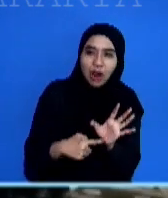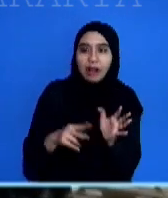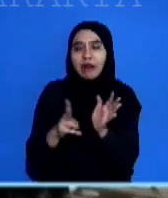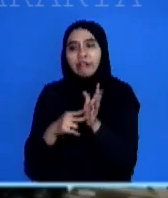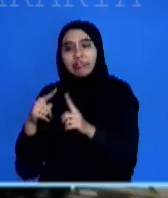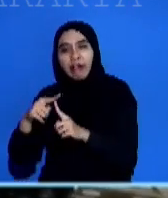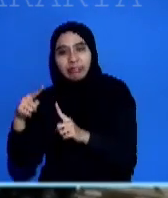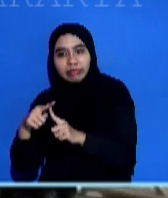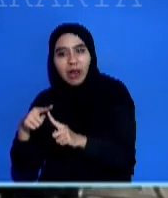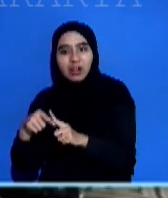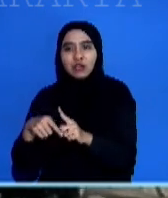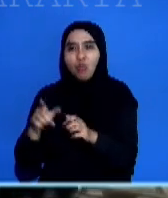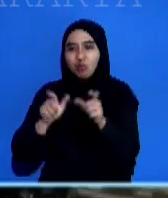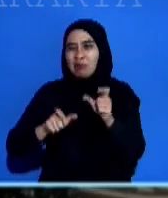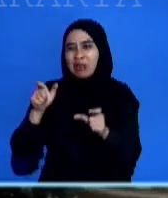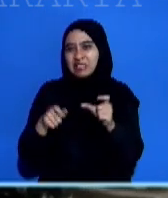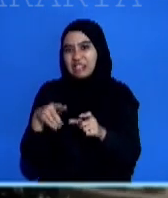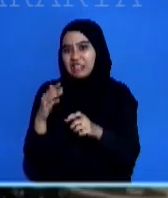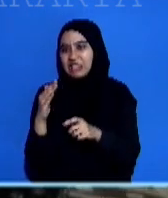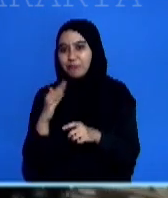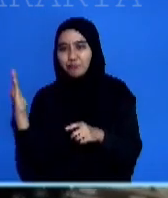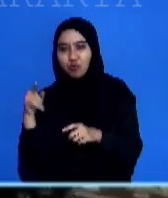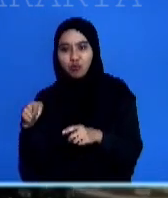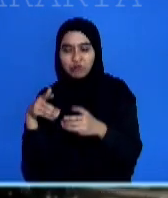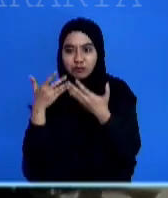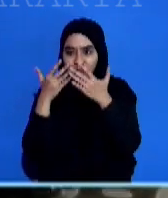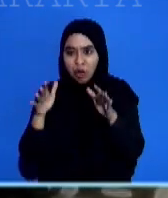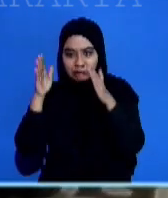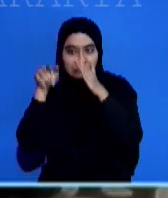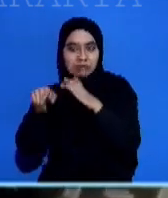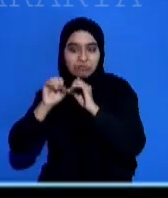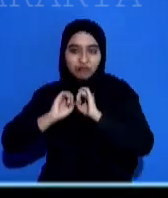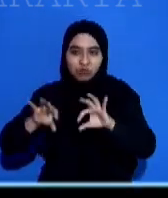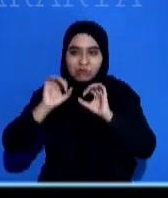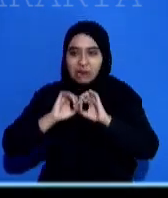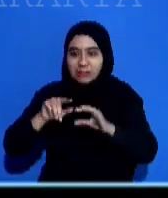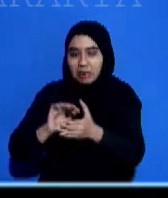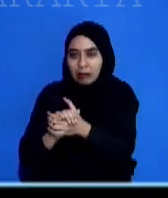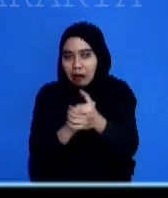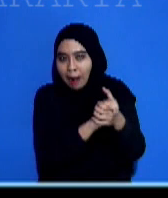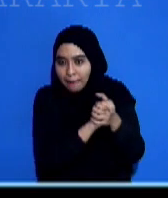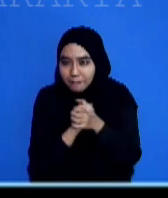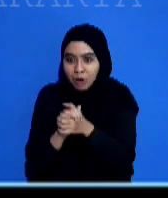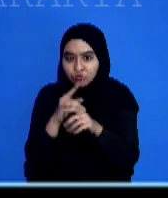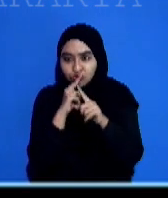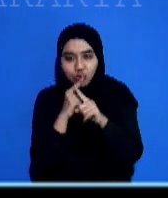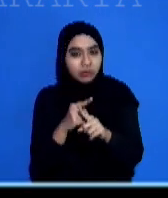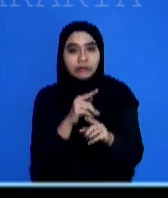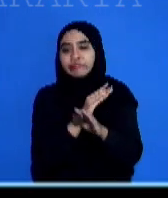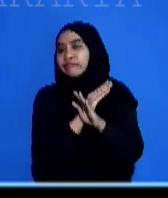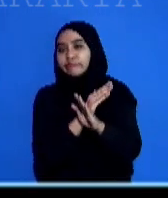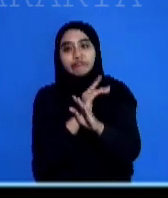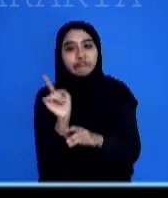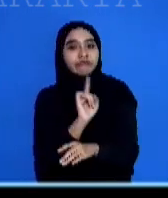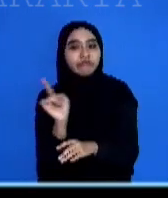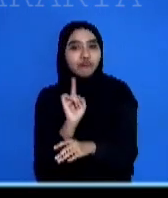memutuskan untuk melaksanakan deklarasi Pemilu damai dengan tema Pemilu damai tanpa hoaks dan provokasi permainti wilayah DIY